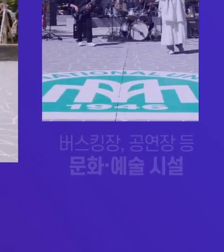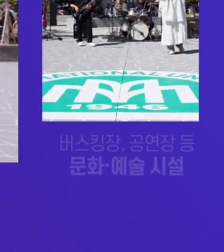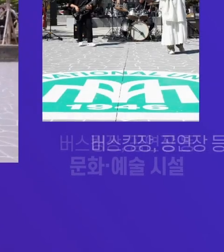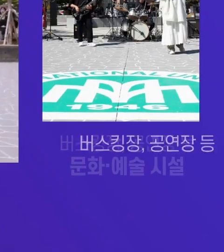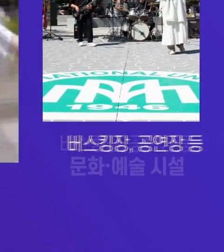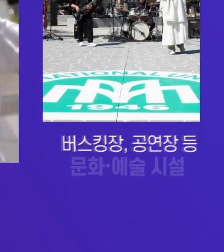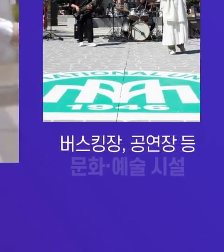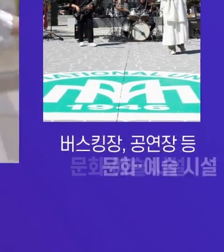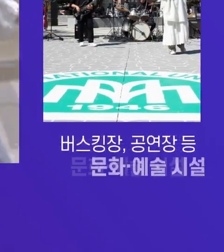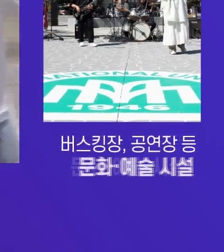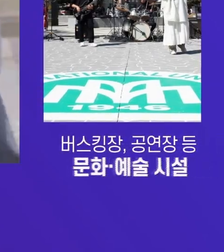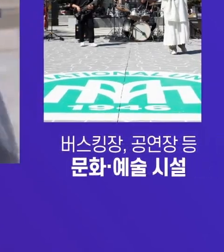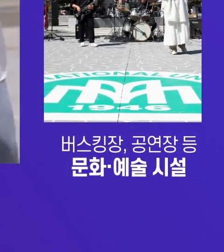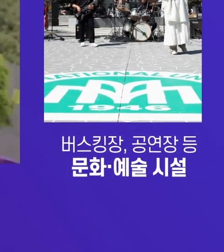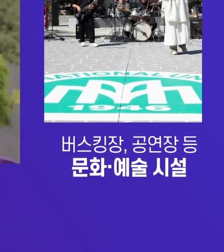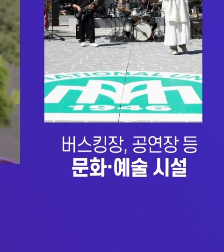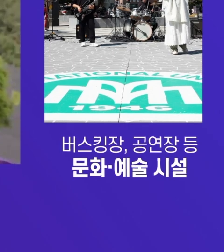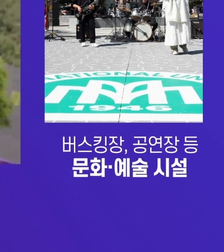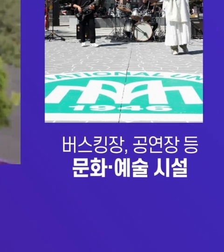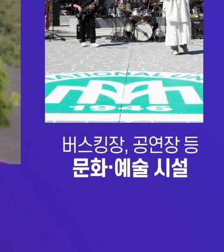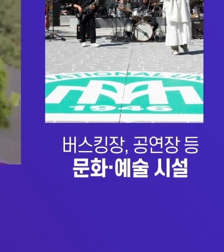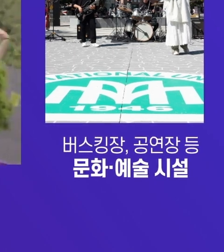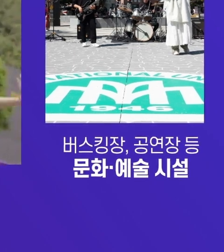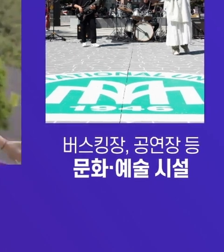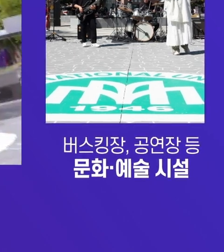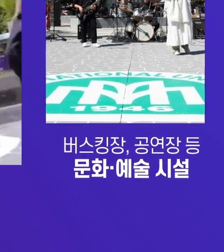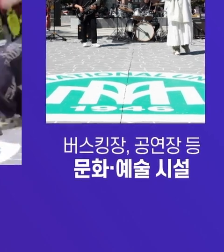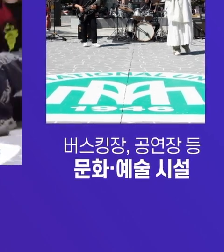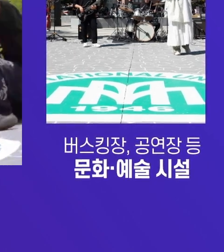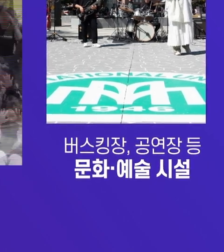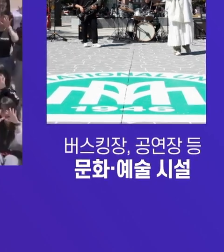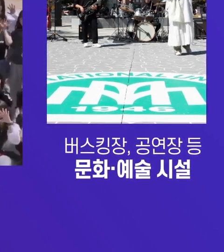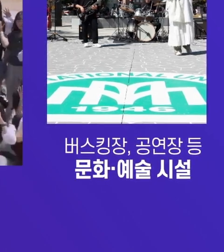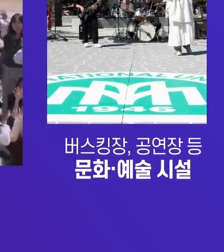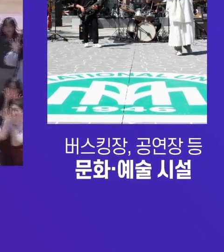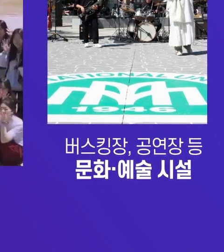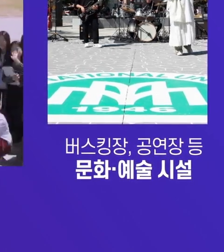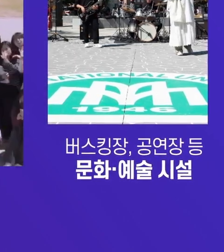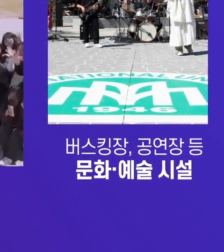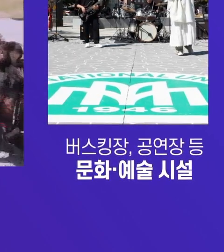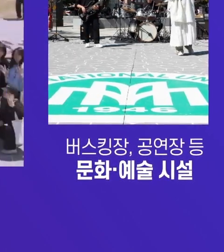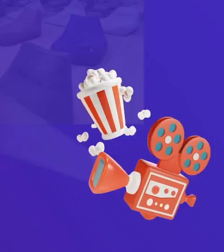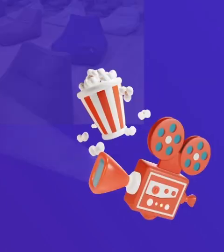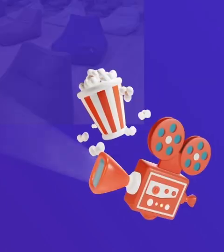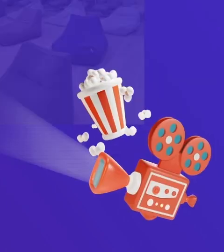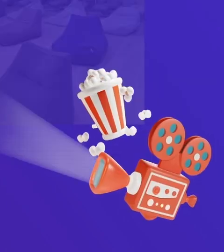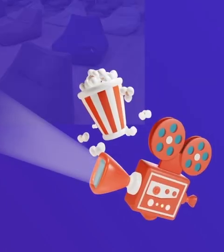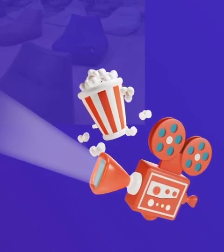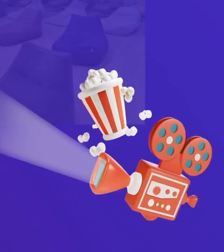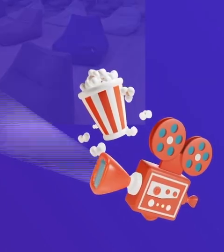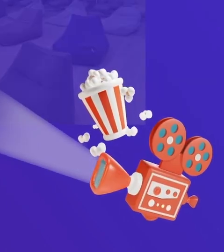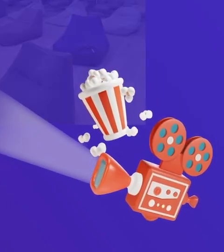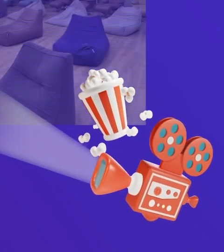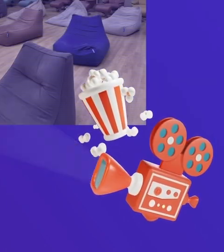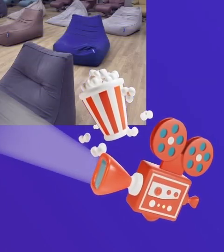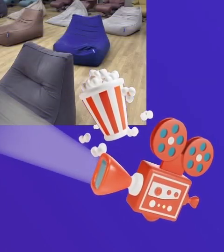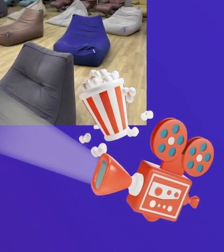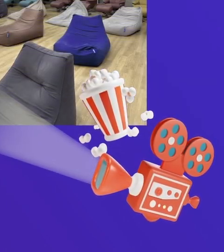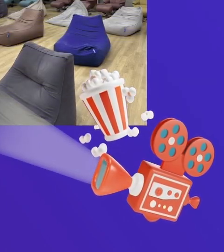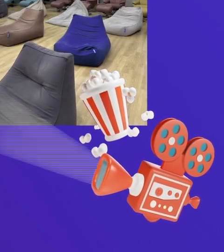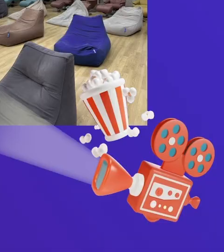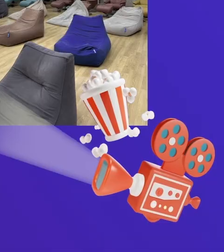등 다양한 문화예술 활동이 수시로 펼쳐지며 공부뿐만 아닌 일상도 풍요롭게 채워줍니다. 매주 운영되는 작은